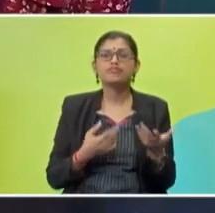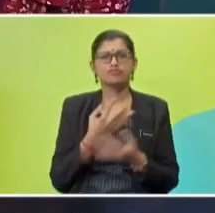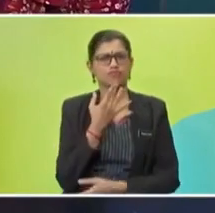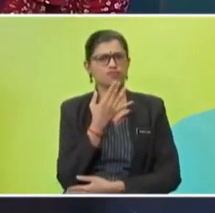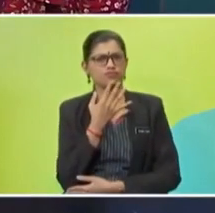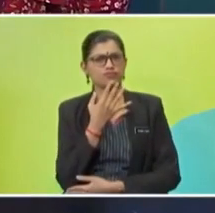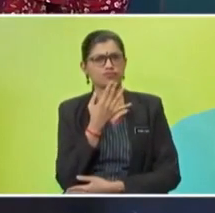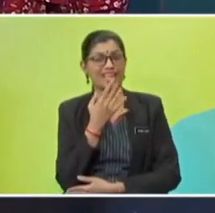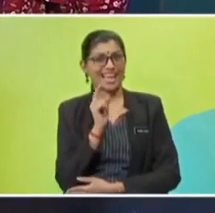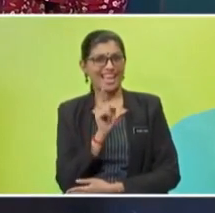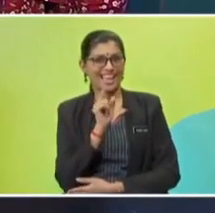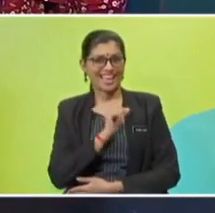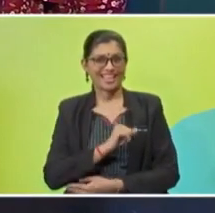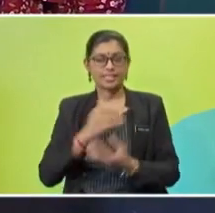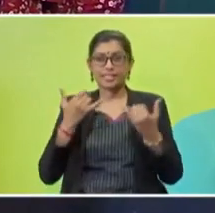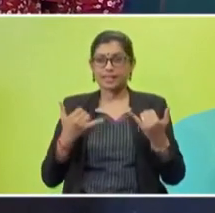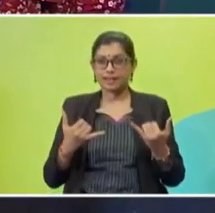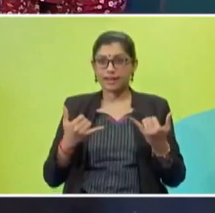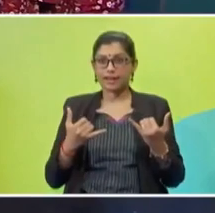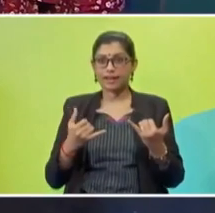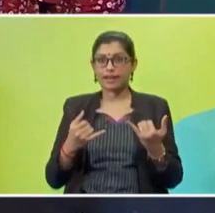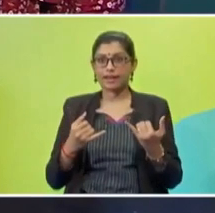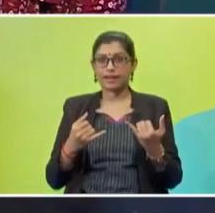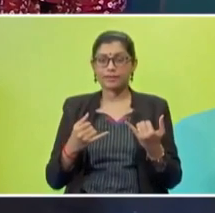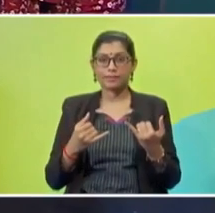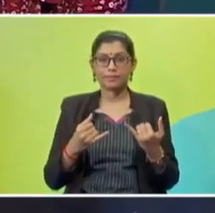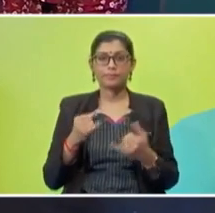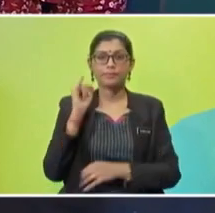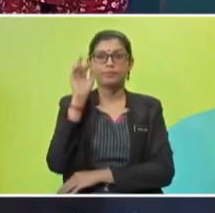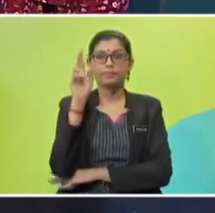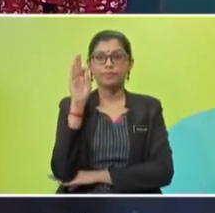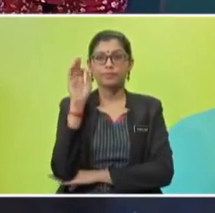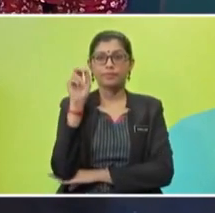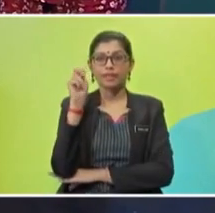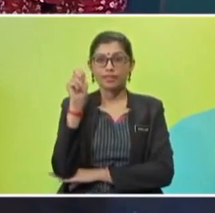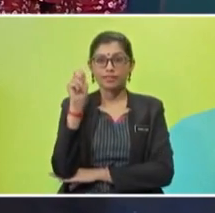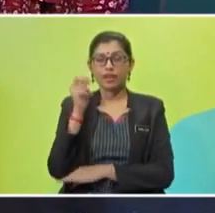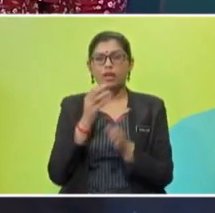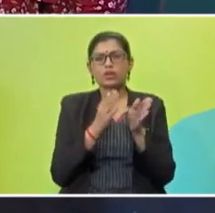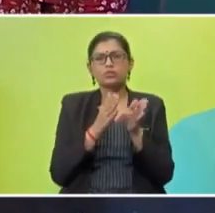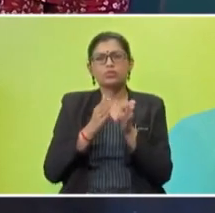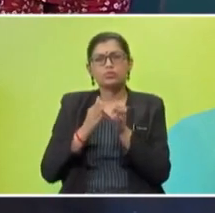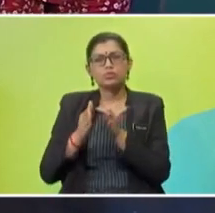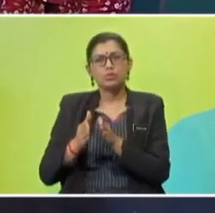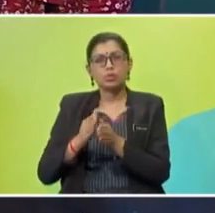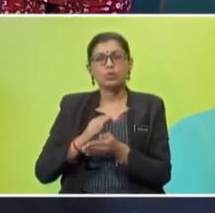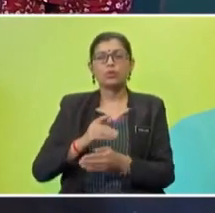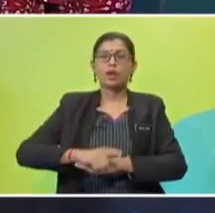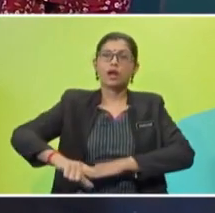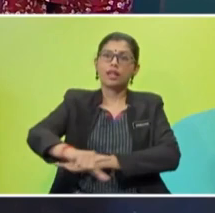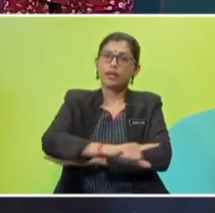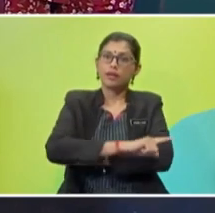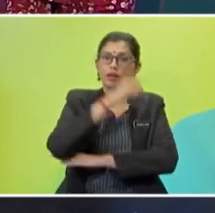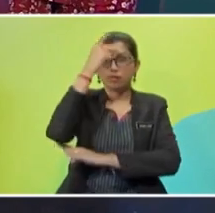guna Ivan susun semua ini Sebab Dia sakit udah tak